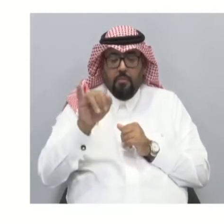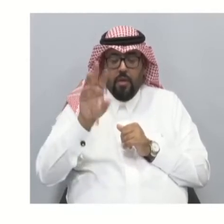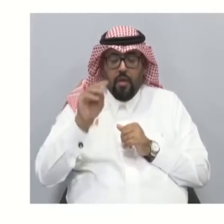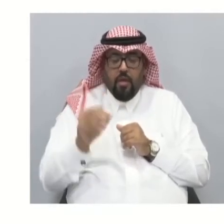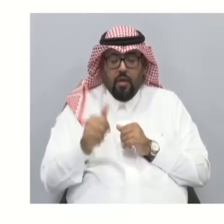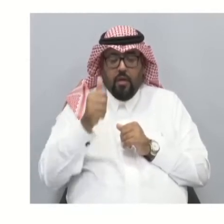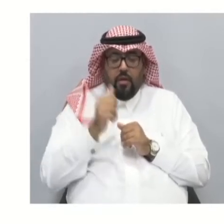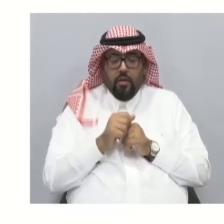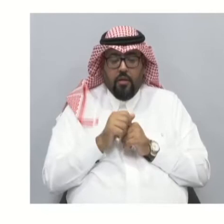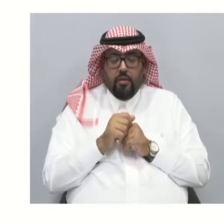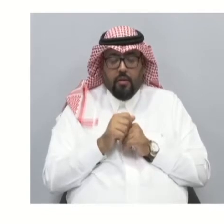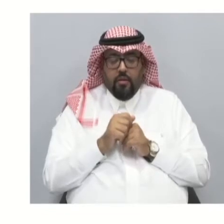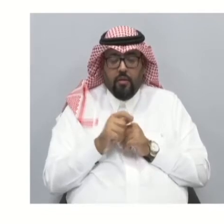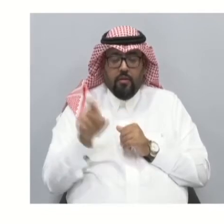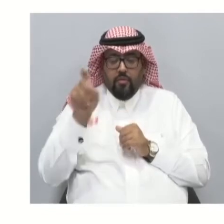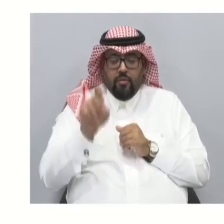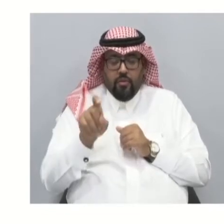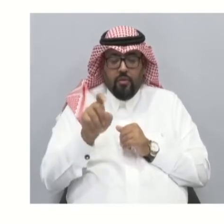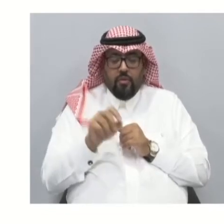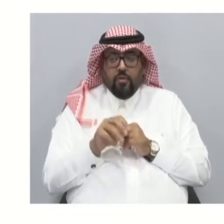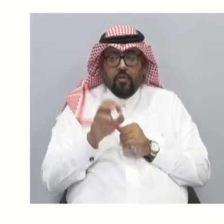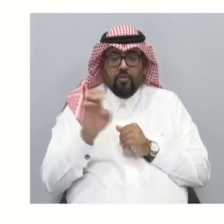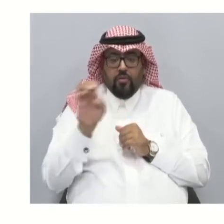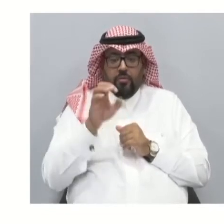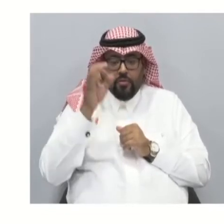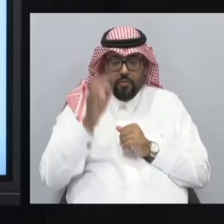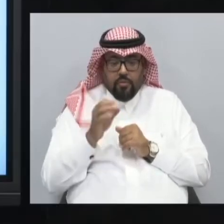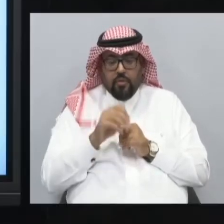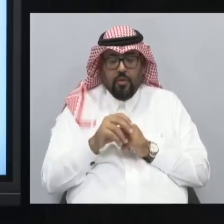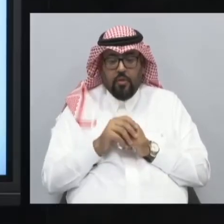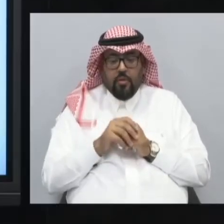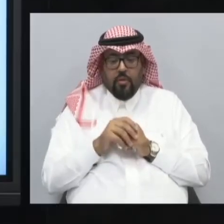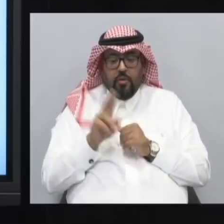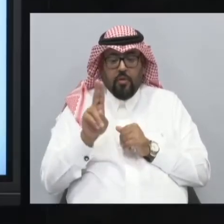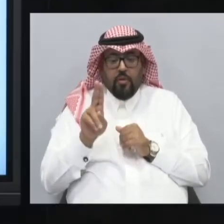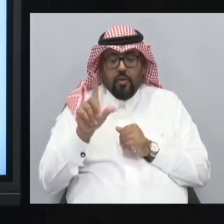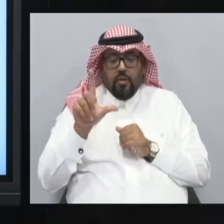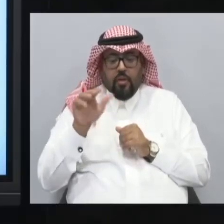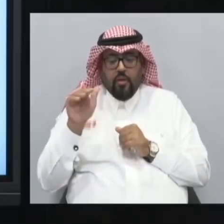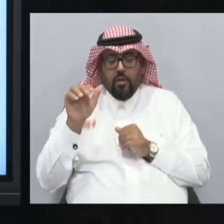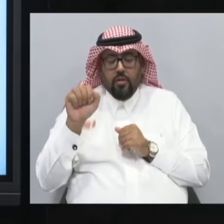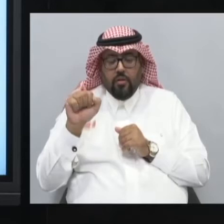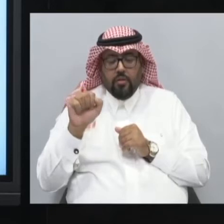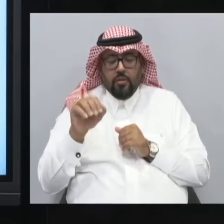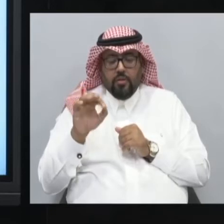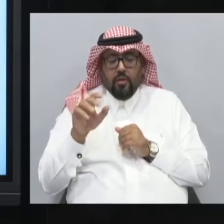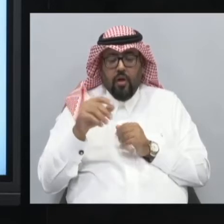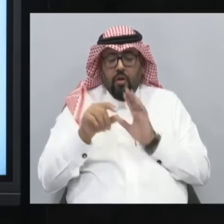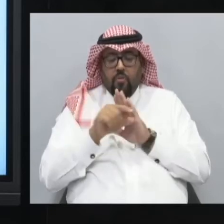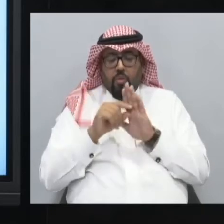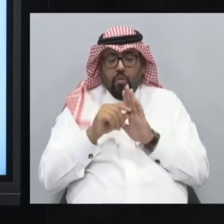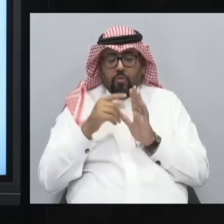الأسئلة الإجابة صحيحة وتامة، ما المرحلة أو ما هي الخطوة؟ هل هي تلخيص الموضوع بأسلوب سؤال